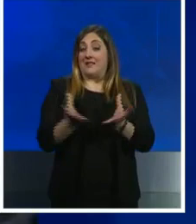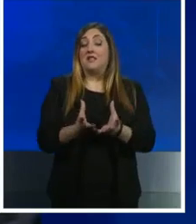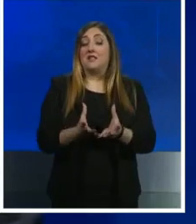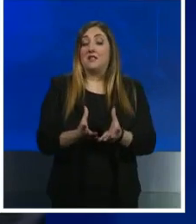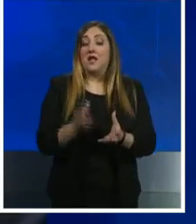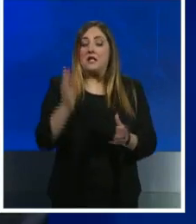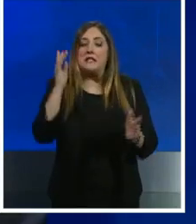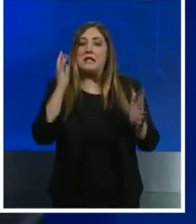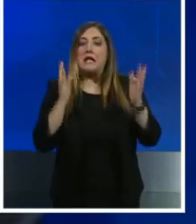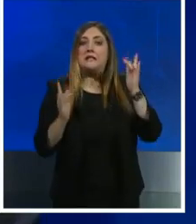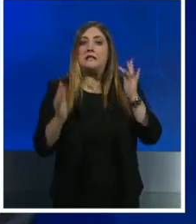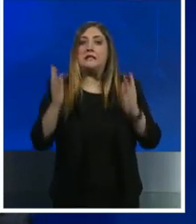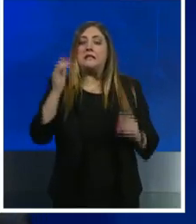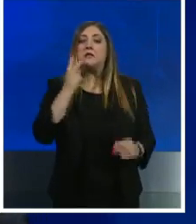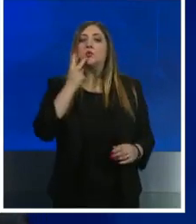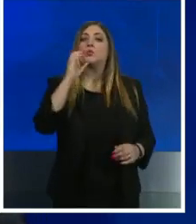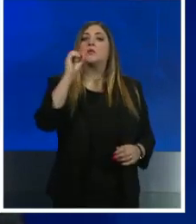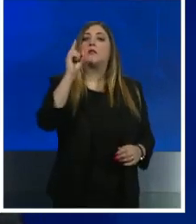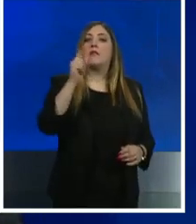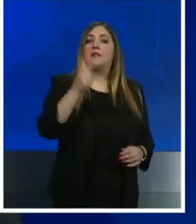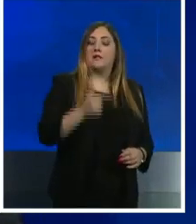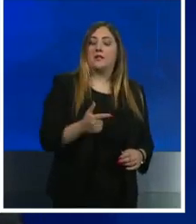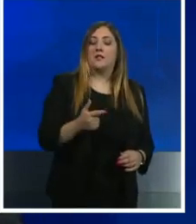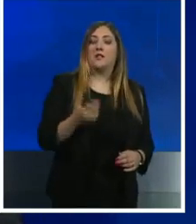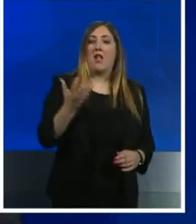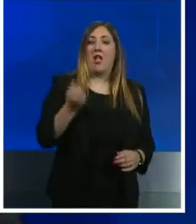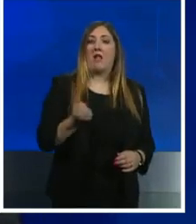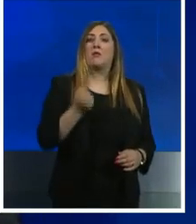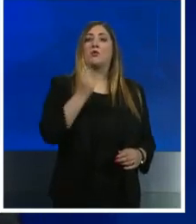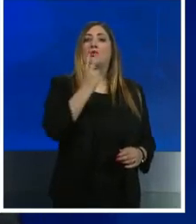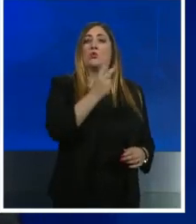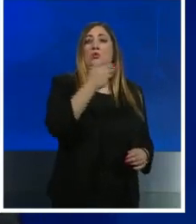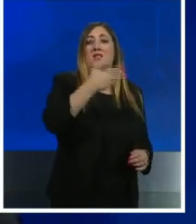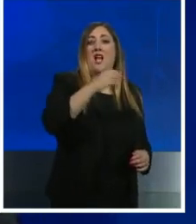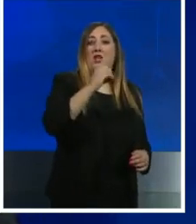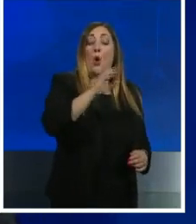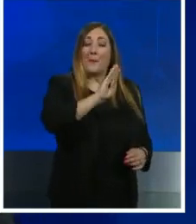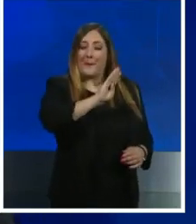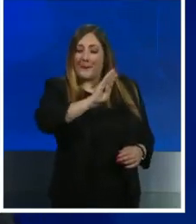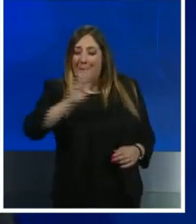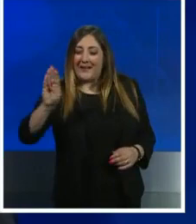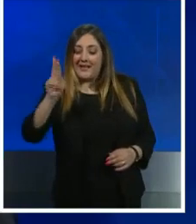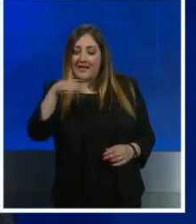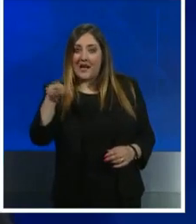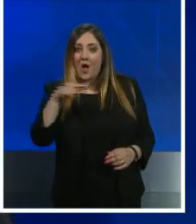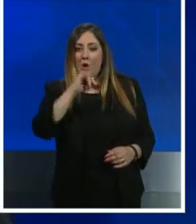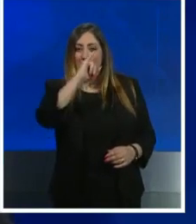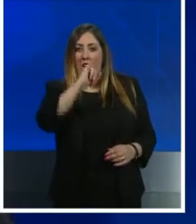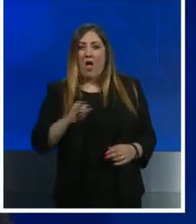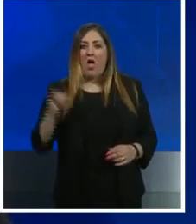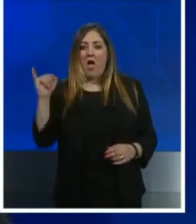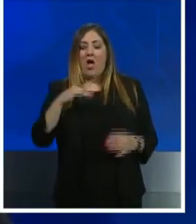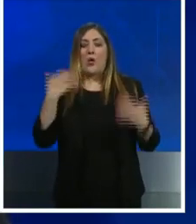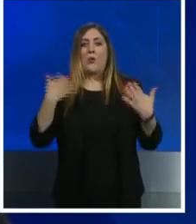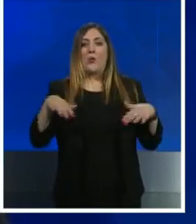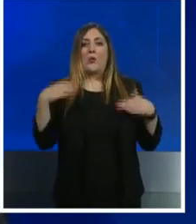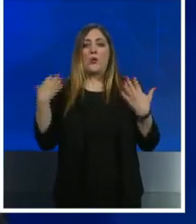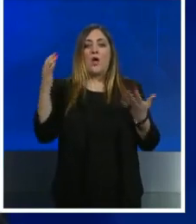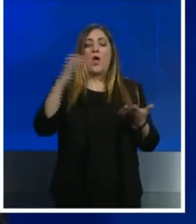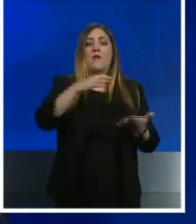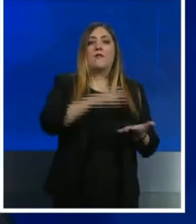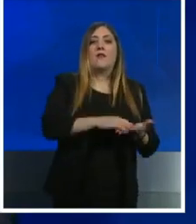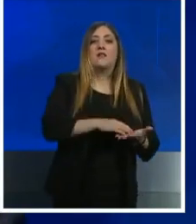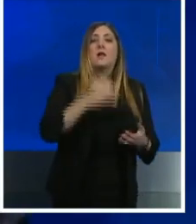li hemm available fl-2017, kien hemm 209 biljun euro ta' ħsara kkawżata minn